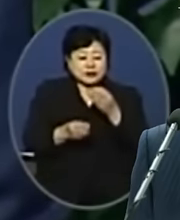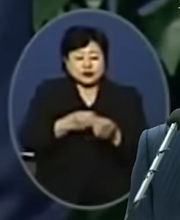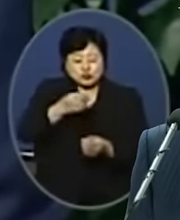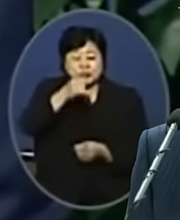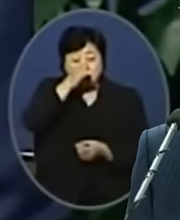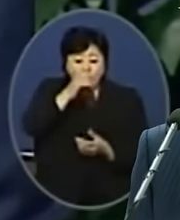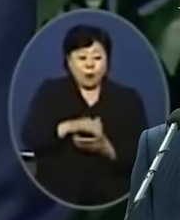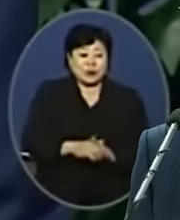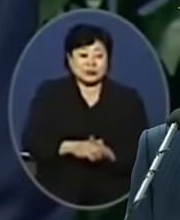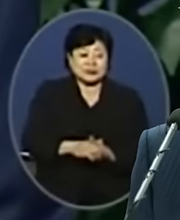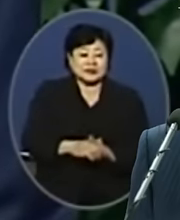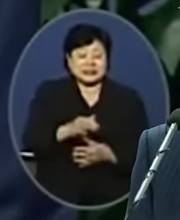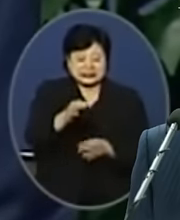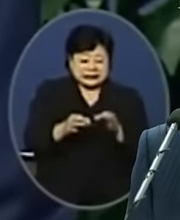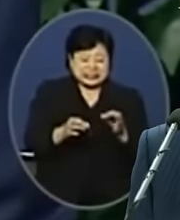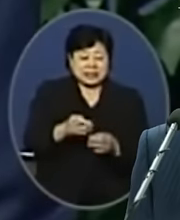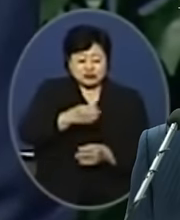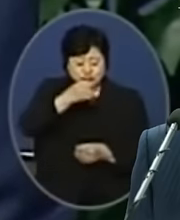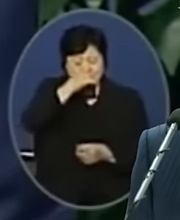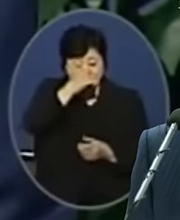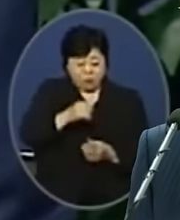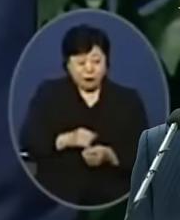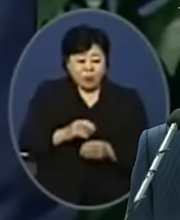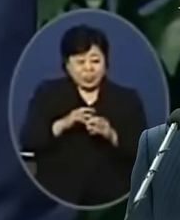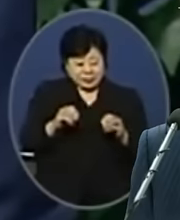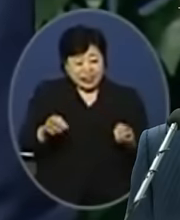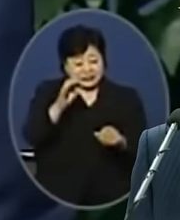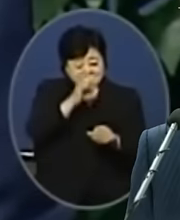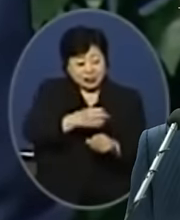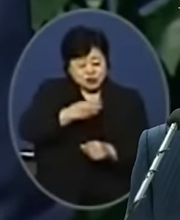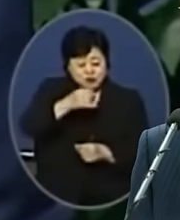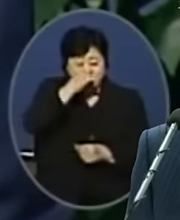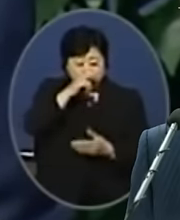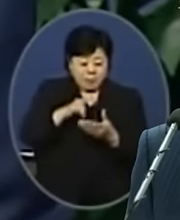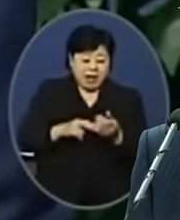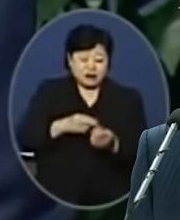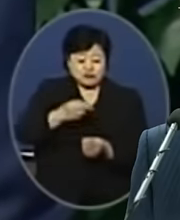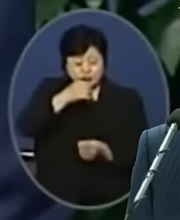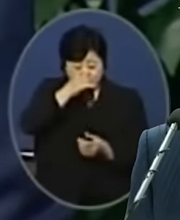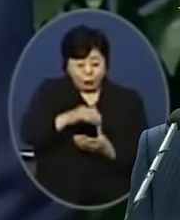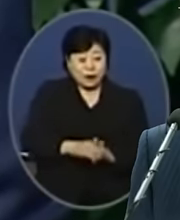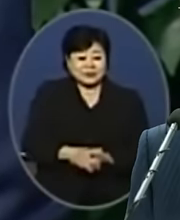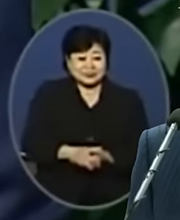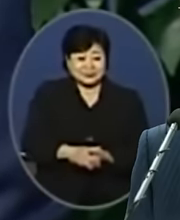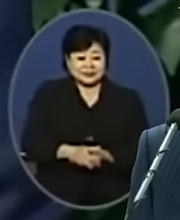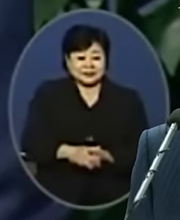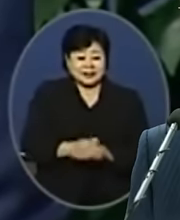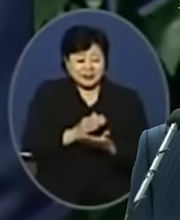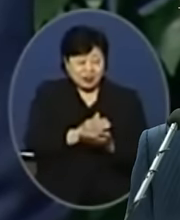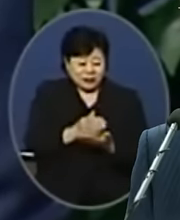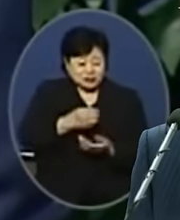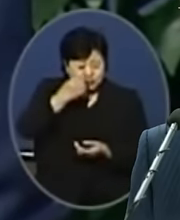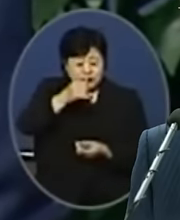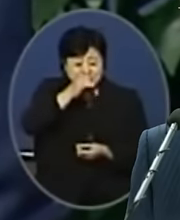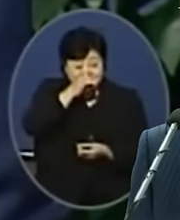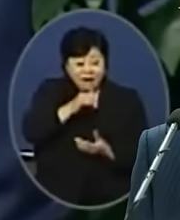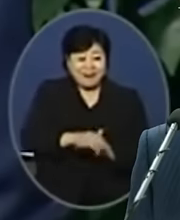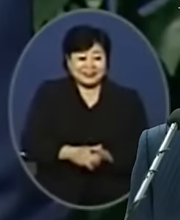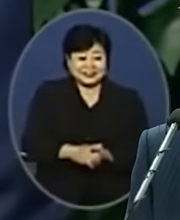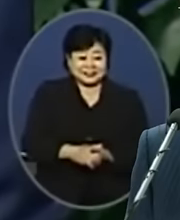꿈도 있고, 장사하는 데도 꿈이 있고, 땅 있는 것 파는 것도 꿈이 돼 있고, 온갖 꿈을